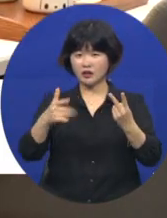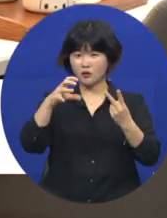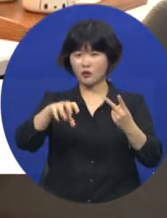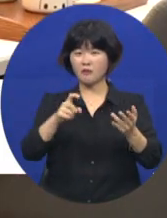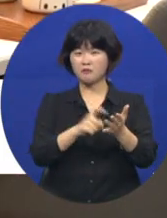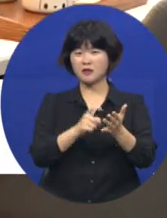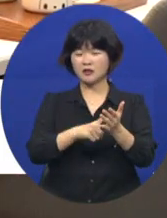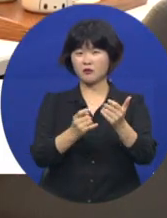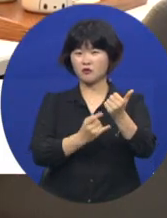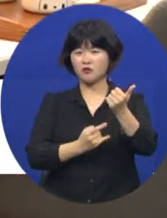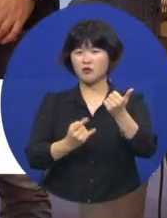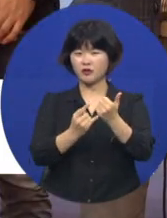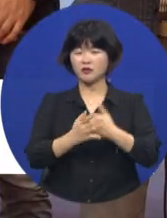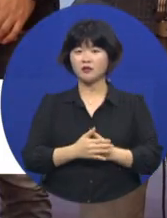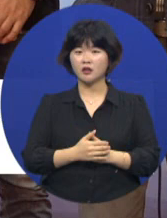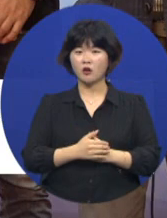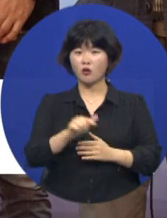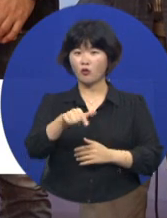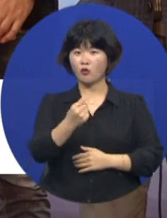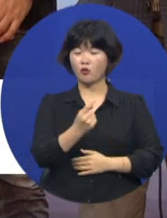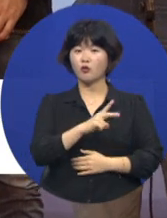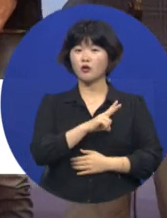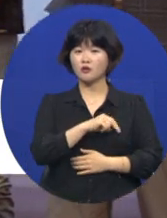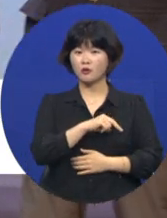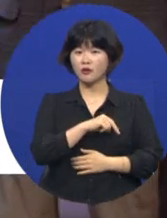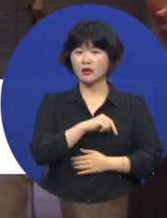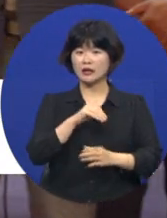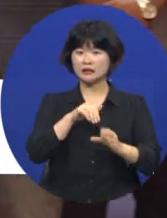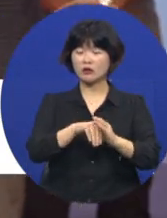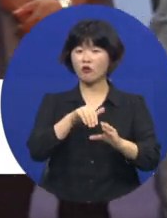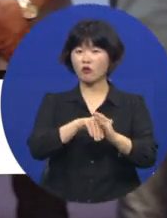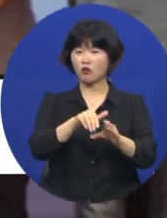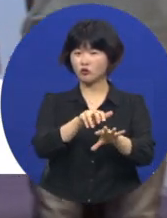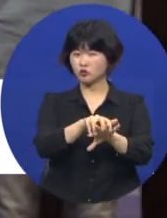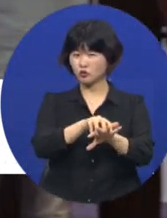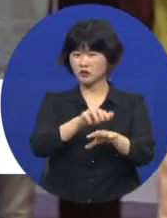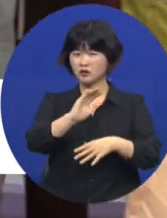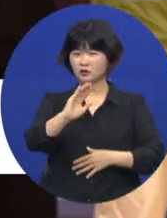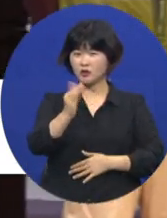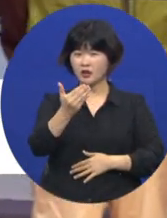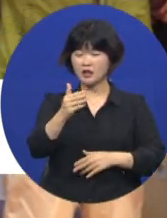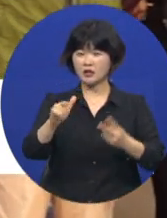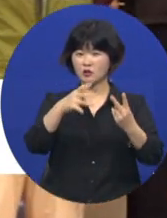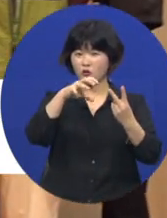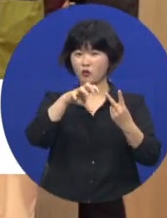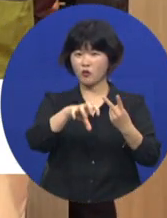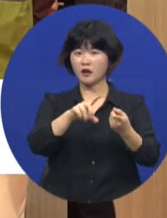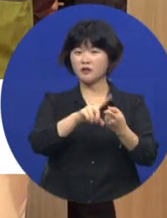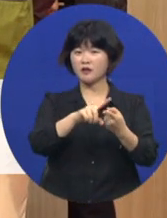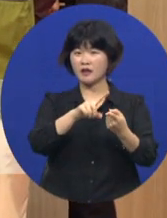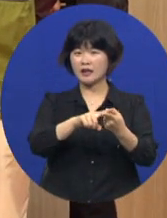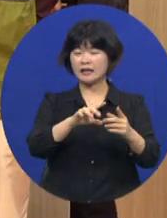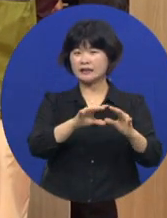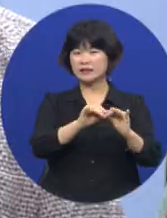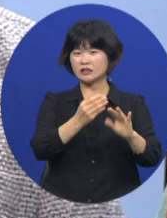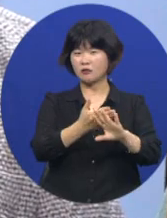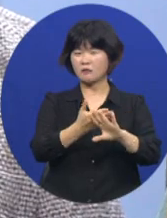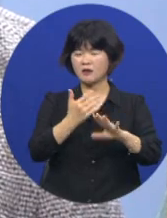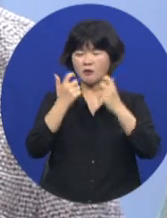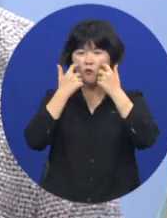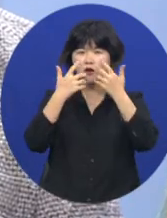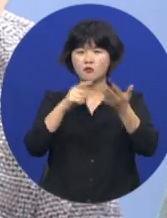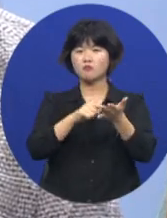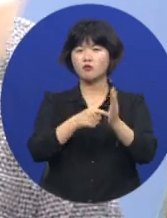제2공항 비상대책위원회는 고용호 의원의 선거 조직이라며 제2공항에 대해 찬반을